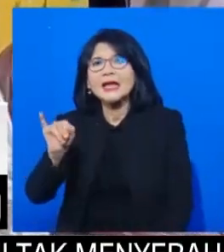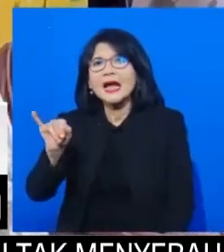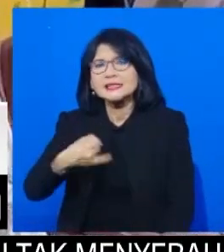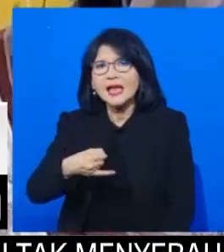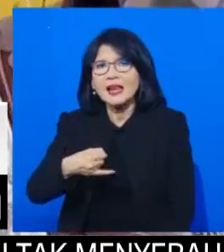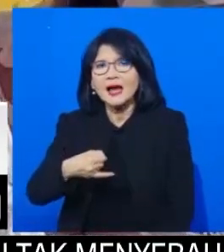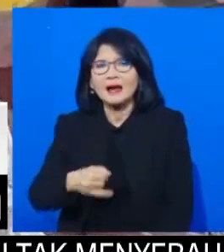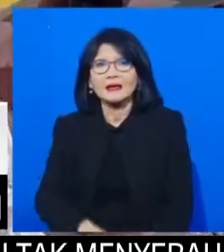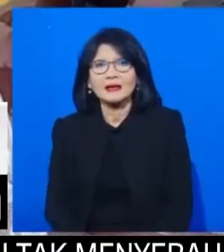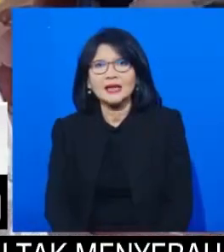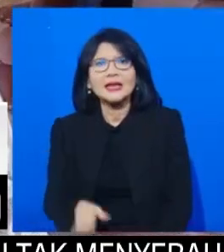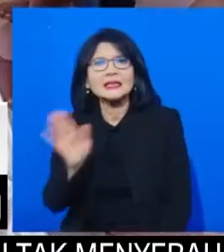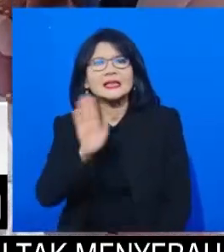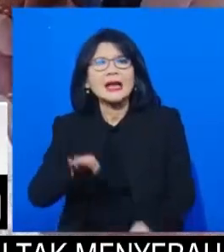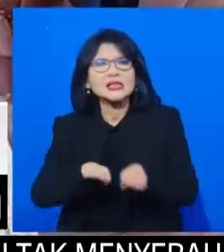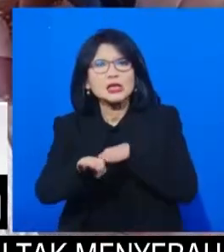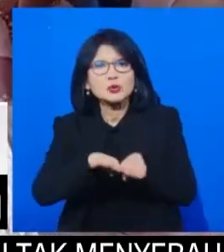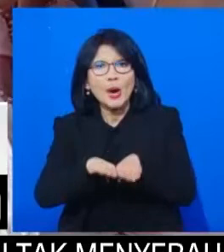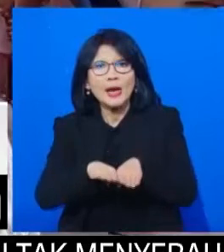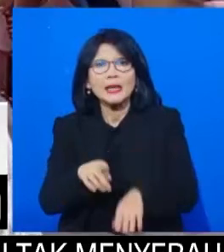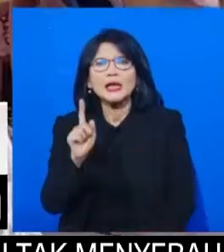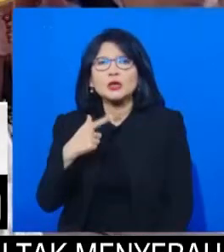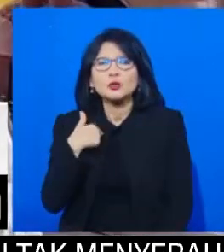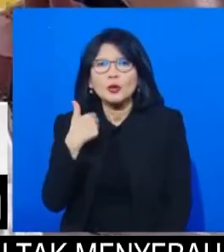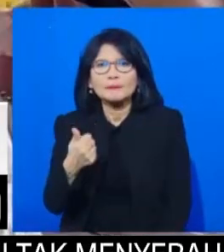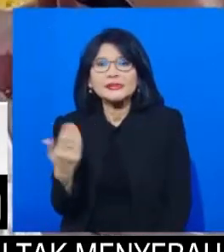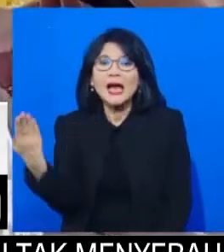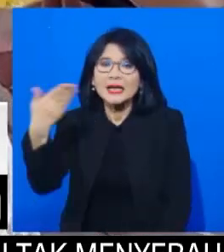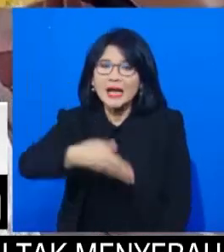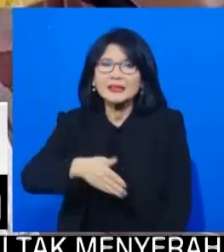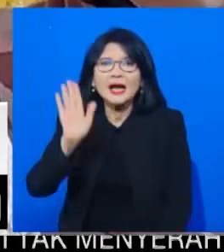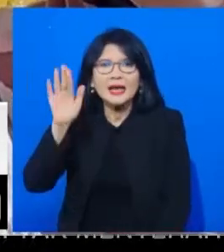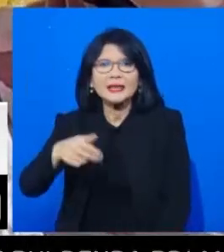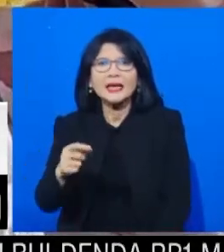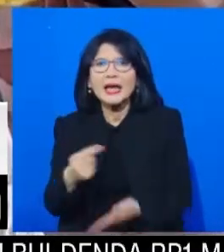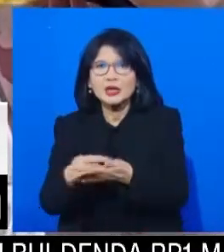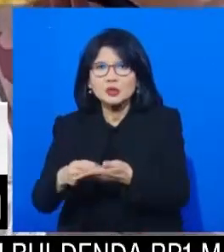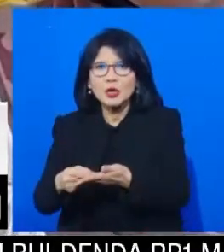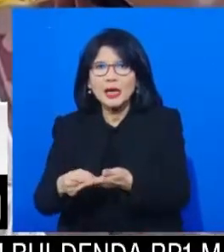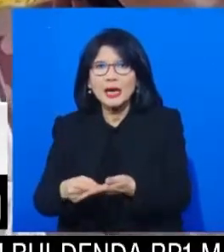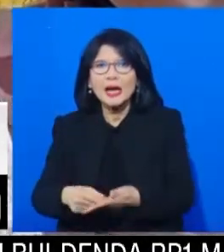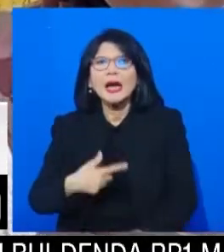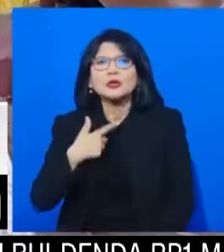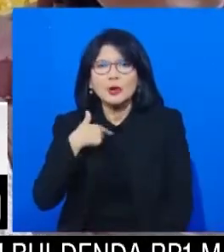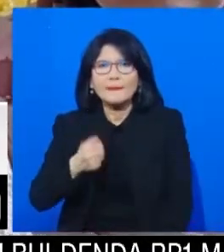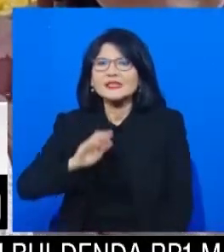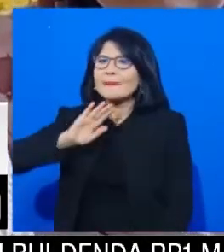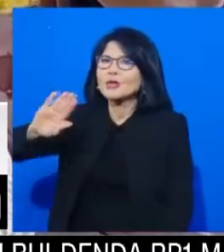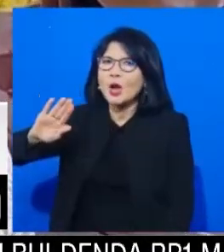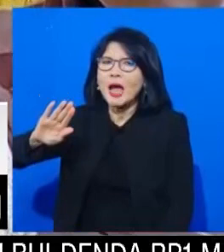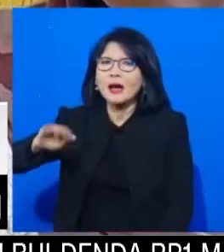titik koordinat dan tidak sesuai, itu bisa kembali datang ke sekolah untuk mengajukan penolakan, gitu kan.